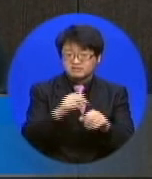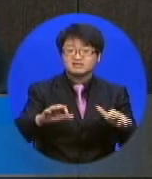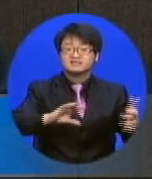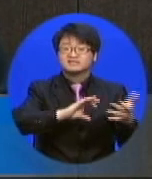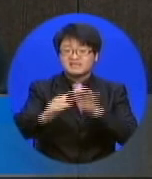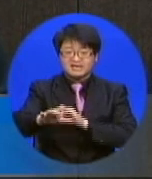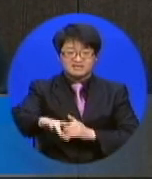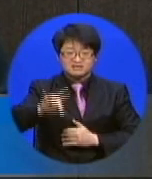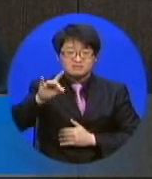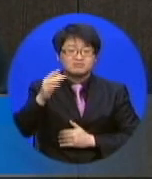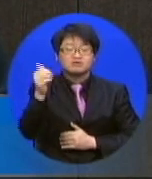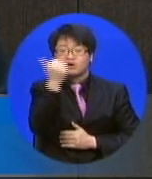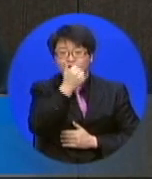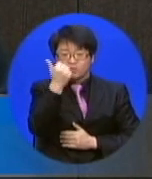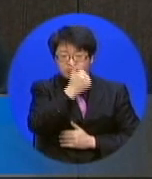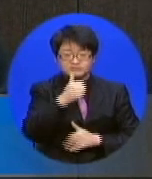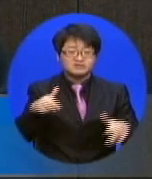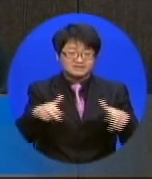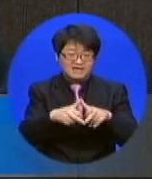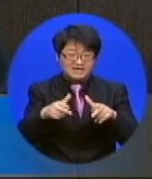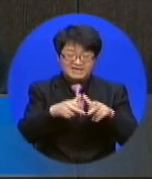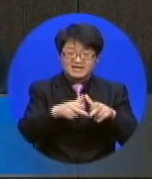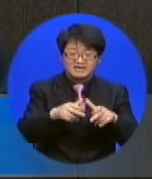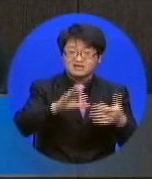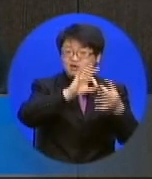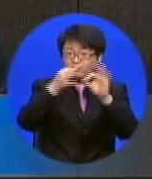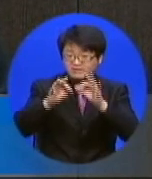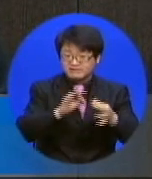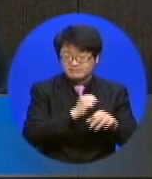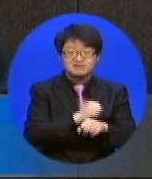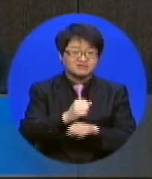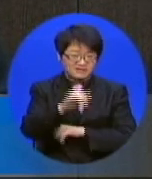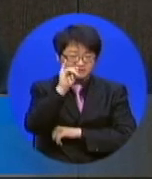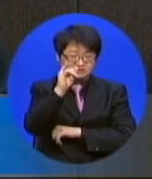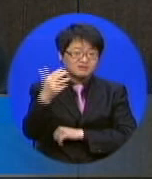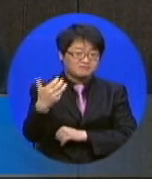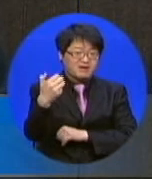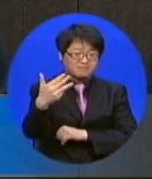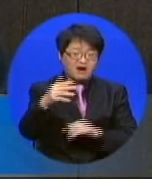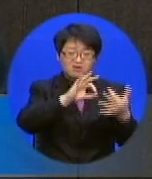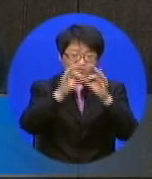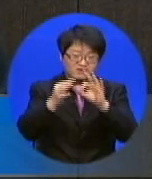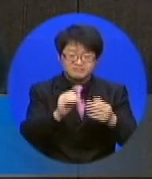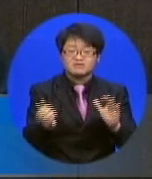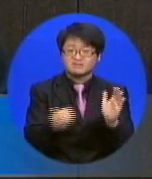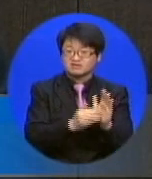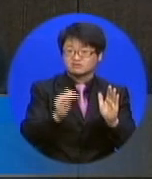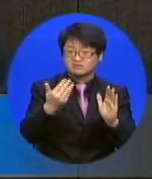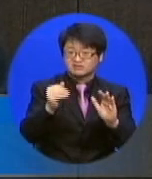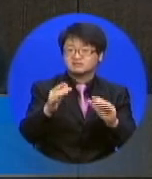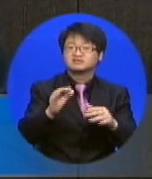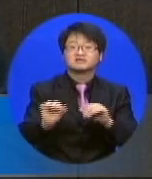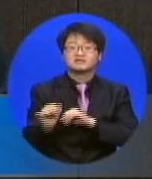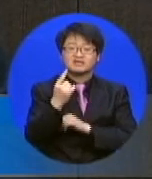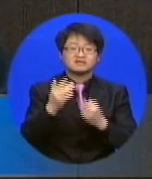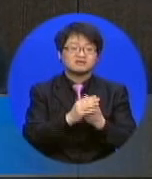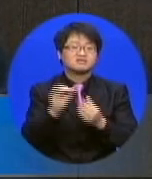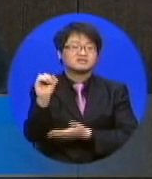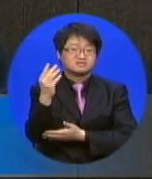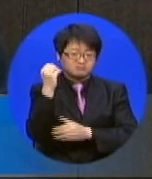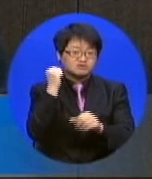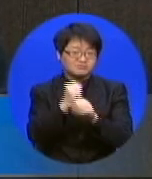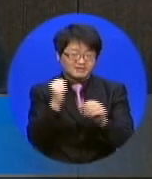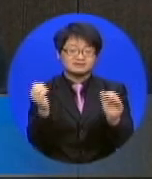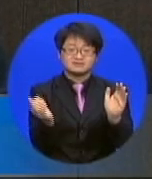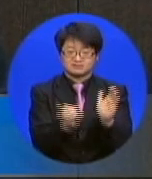최초로 곰돌이 장애인 올림픽을 하게 됐어요. 88 올림픽을. 그걸 계기로 해가지고 신문을 창간하게